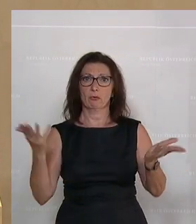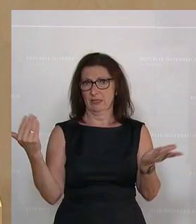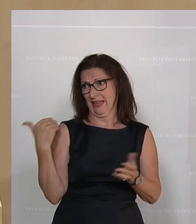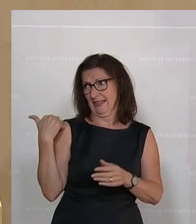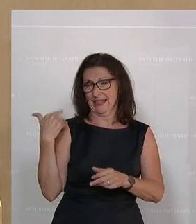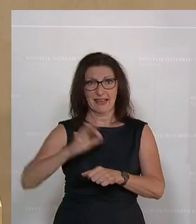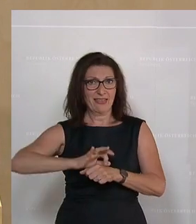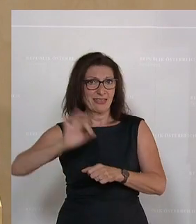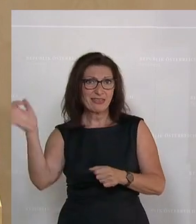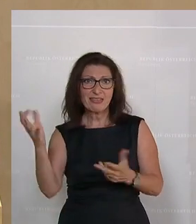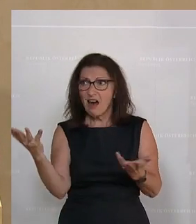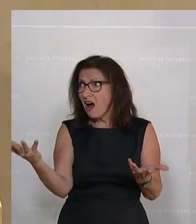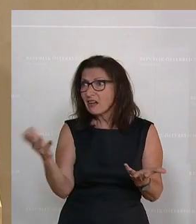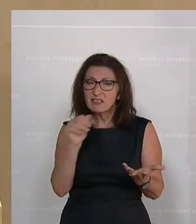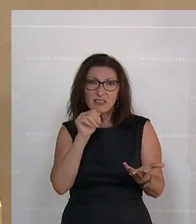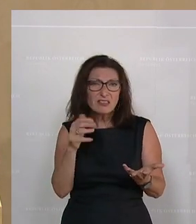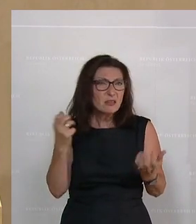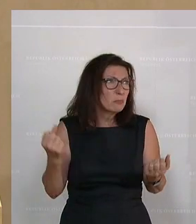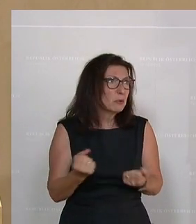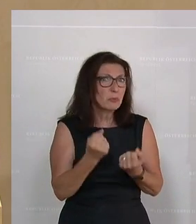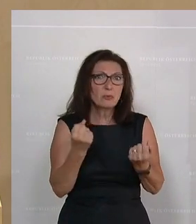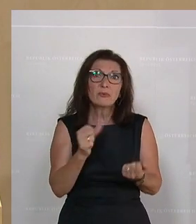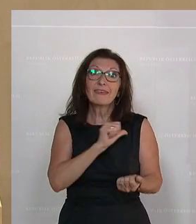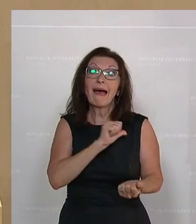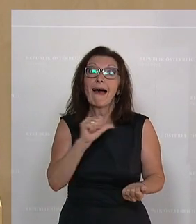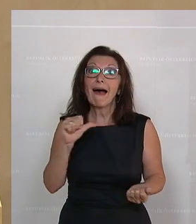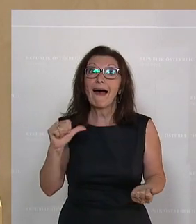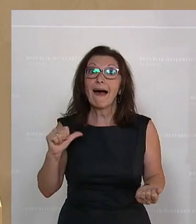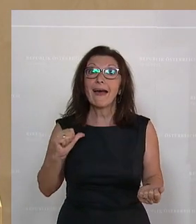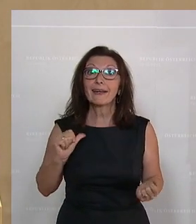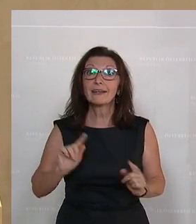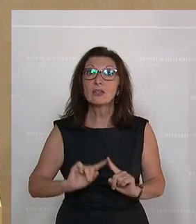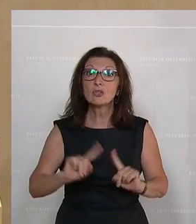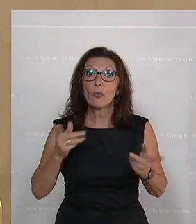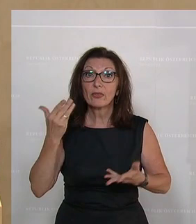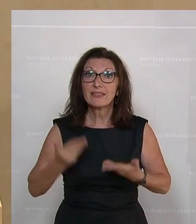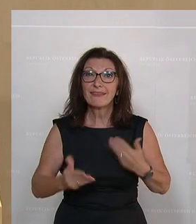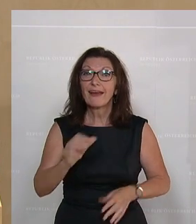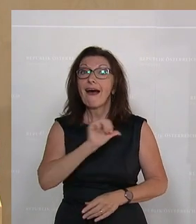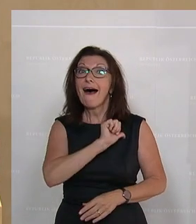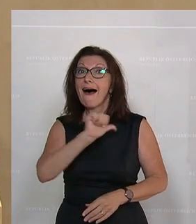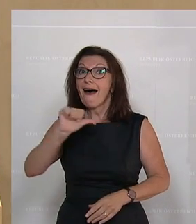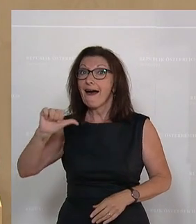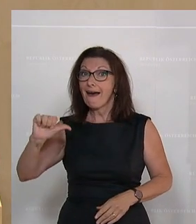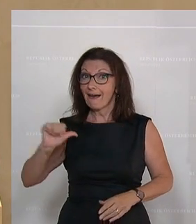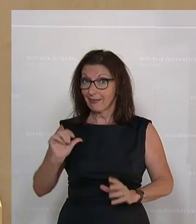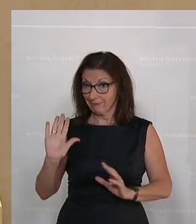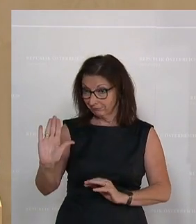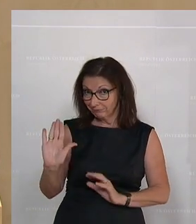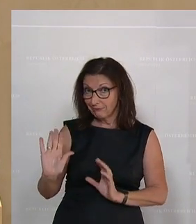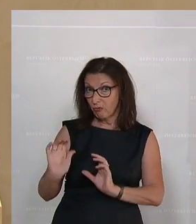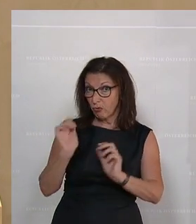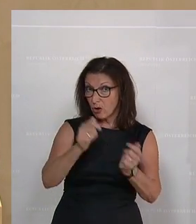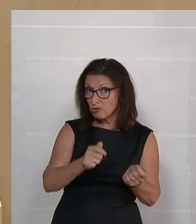tagen nicht einmal wert gefunden haben ihre eigene sondersitzung zu ihrem eigenen vorschlag nämlich